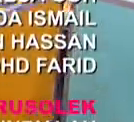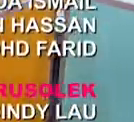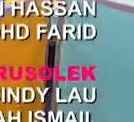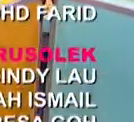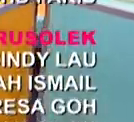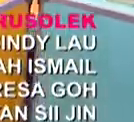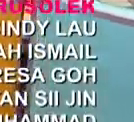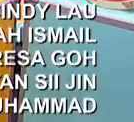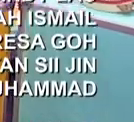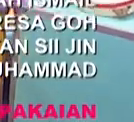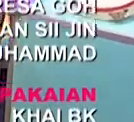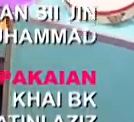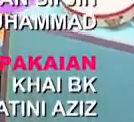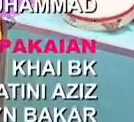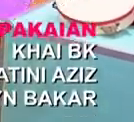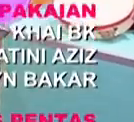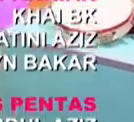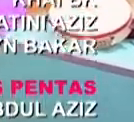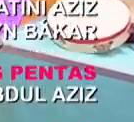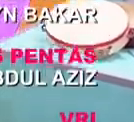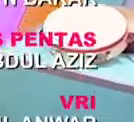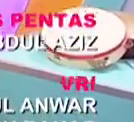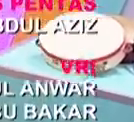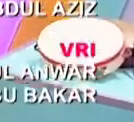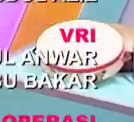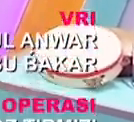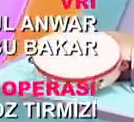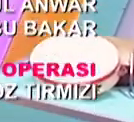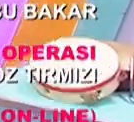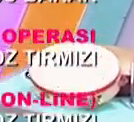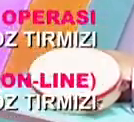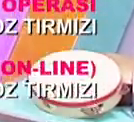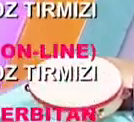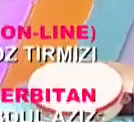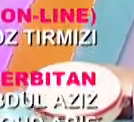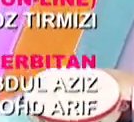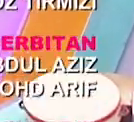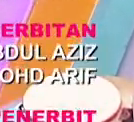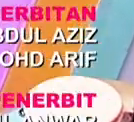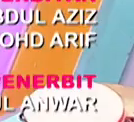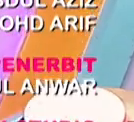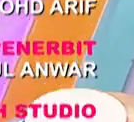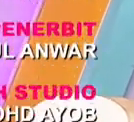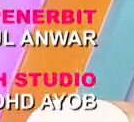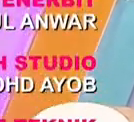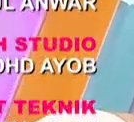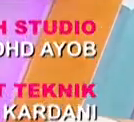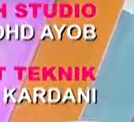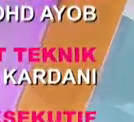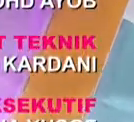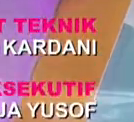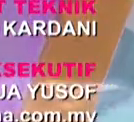ramuliulululamam am Sam guliuliululiuli RAM Ar ram sam Ar ram